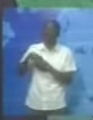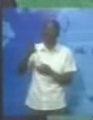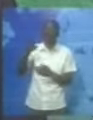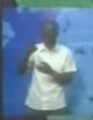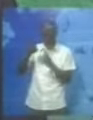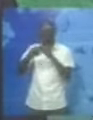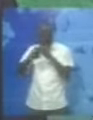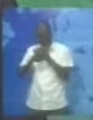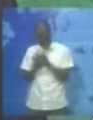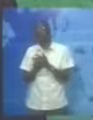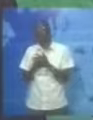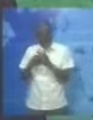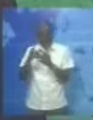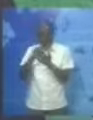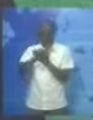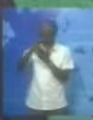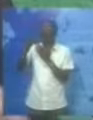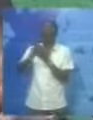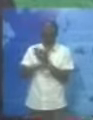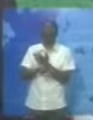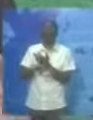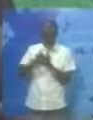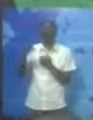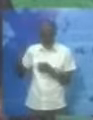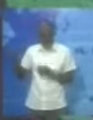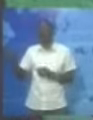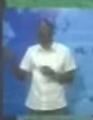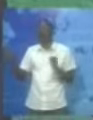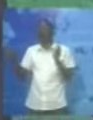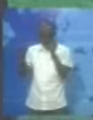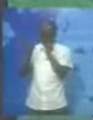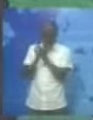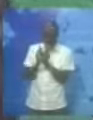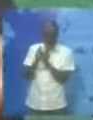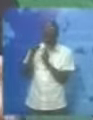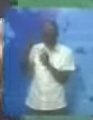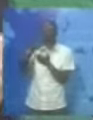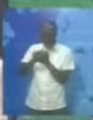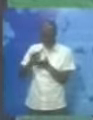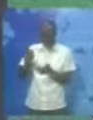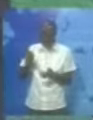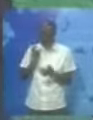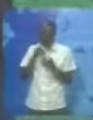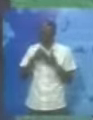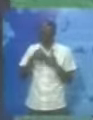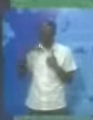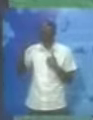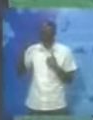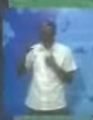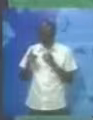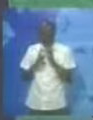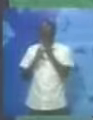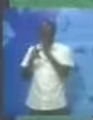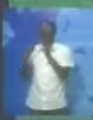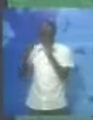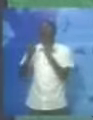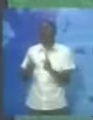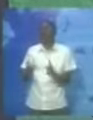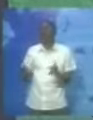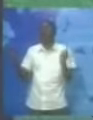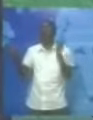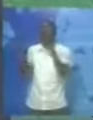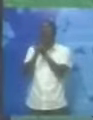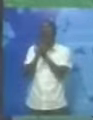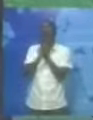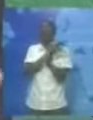début avril à Paris, qui raconte un peu mon itinéraire et les portraits, les gens que j'ai rencontrés. Et